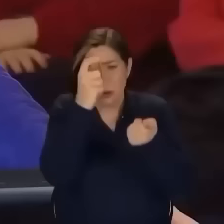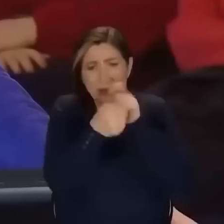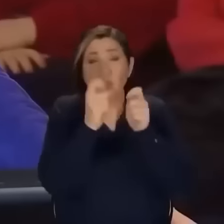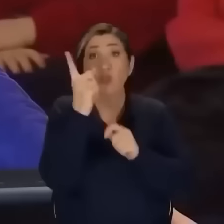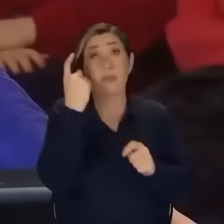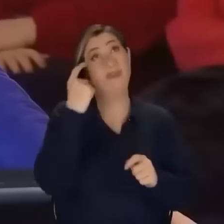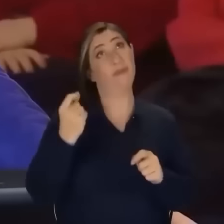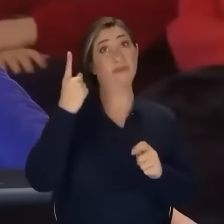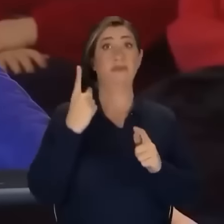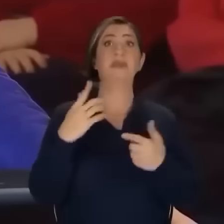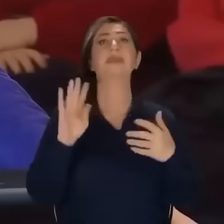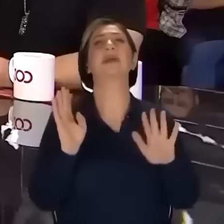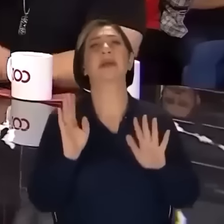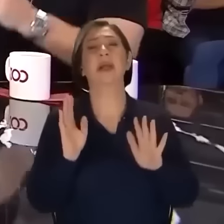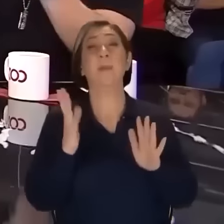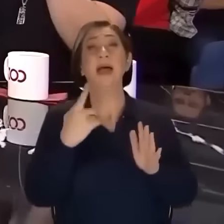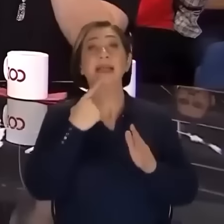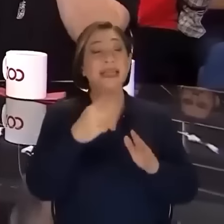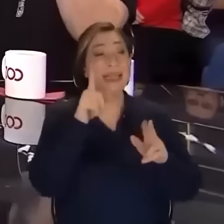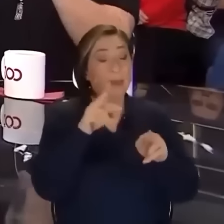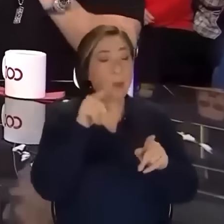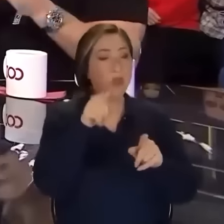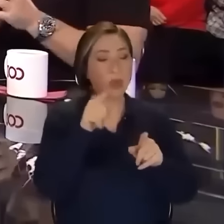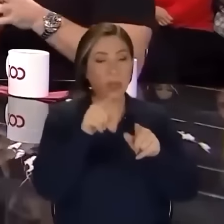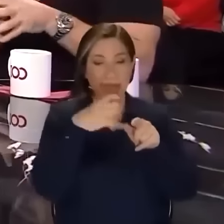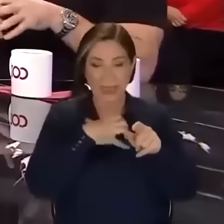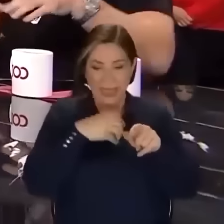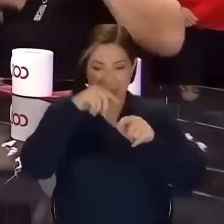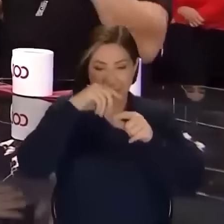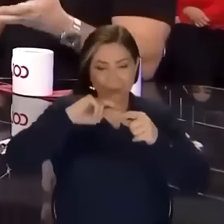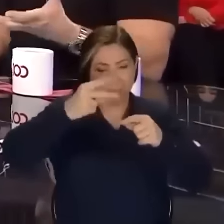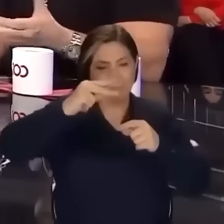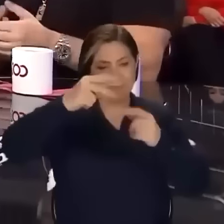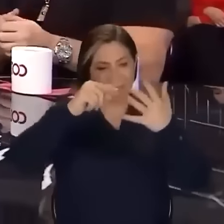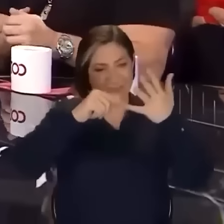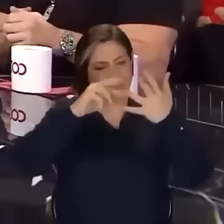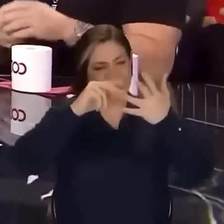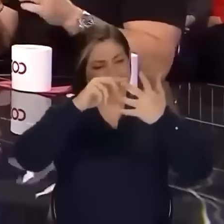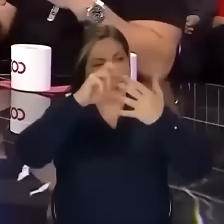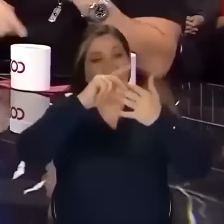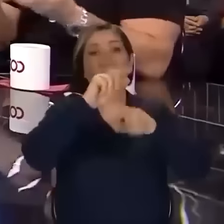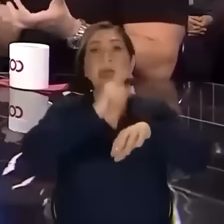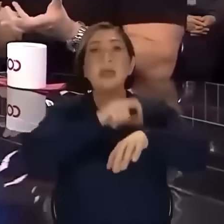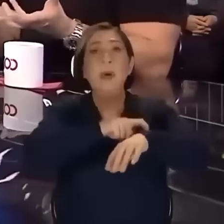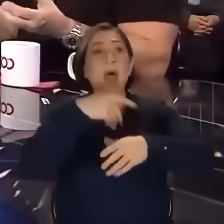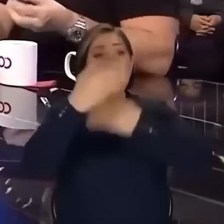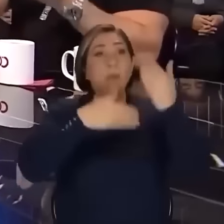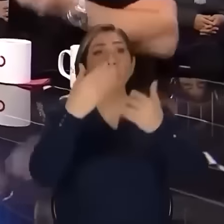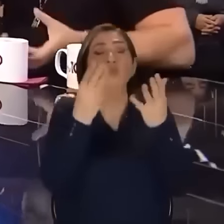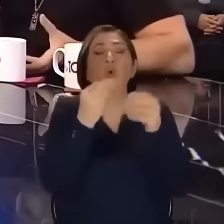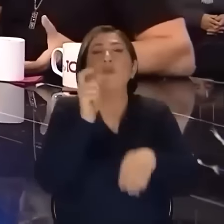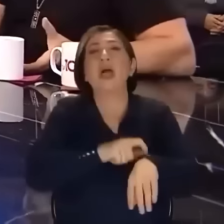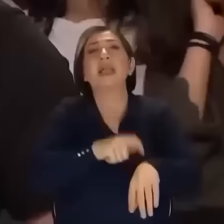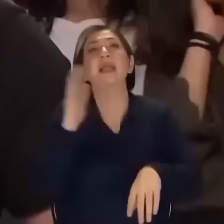büyük bir buluş değil ama dediğin gibi Yani bunların böyle mekanizmasını anlatmakla çok vakit geçirdim ben halbuki bu bir mekanizma tarifi